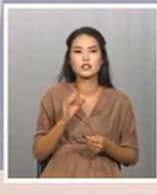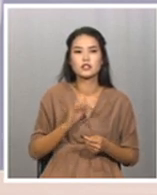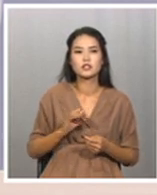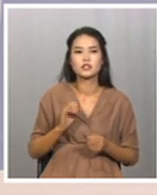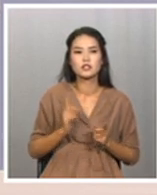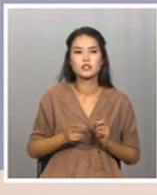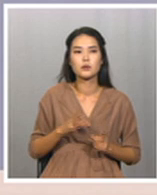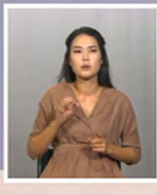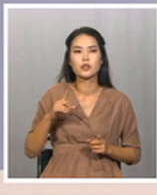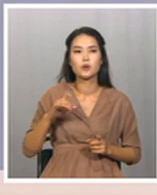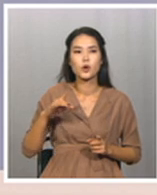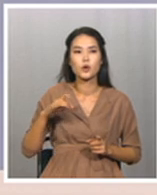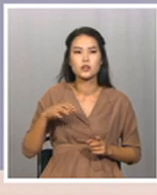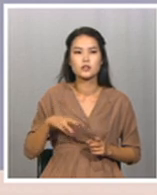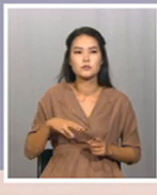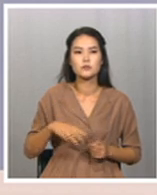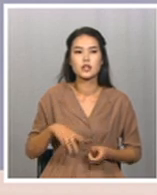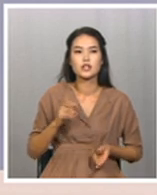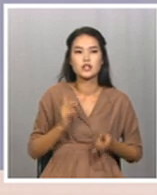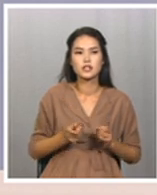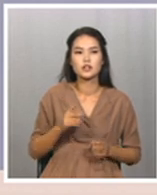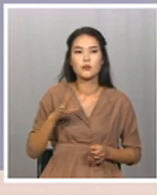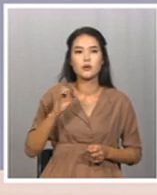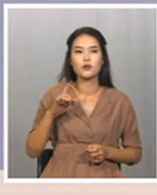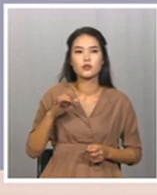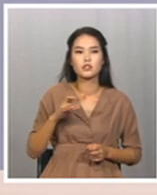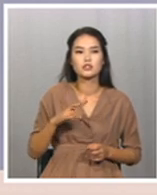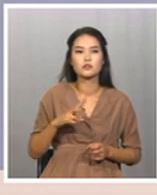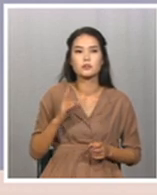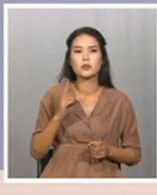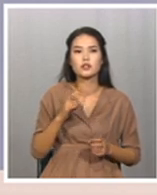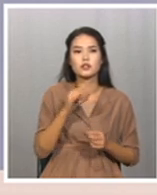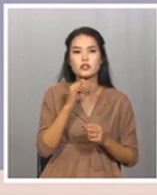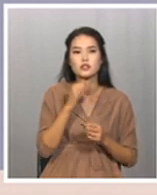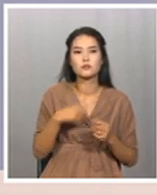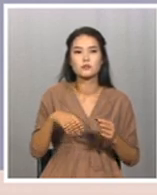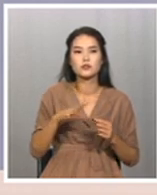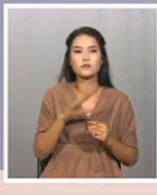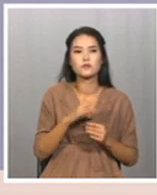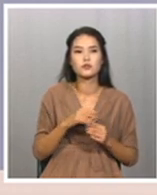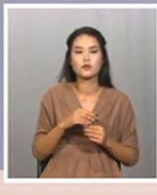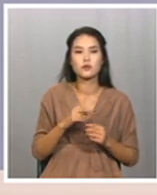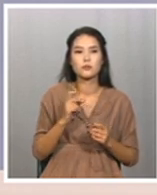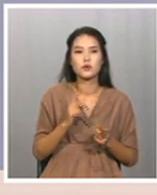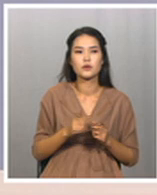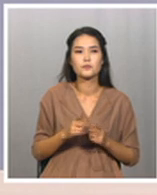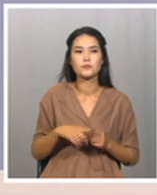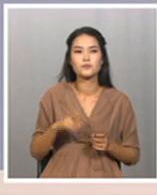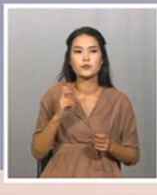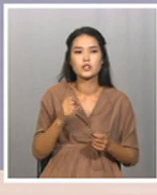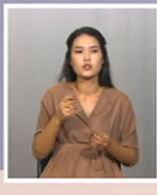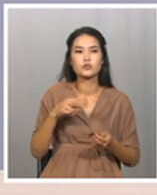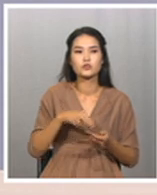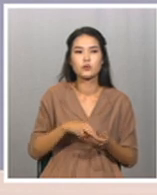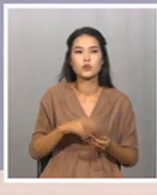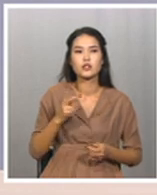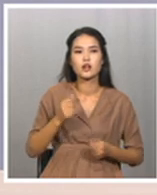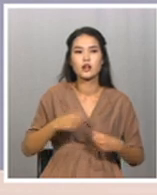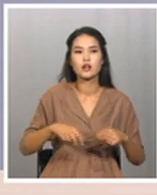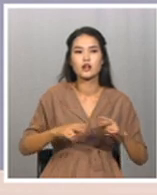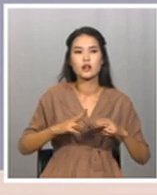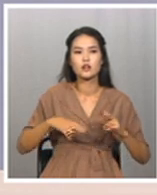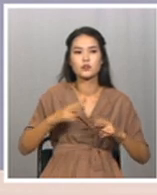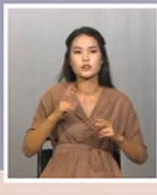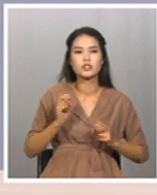истинным патриотизмом? Истинный патриотизм не меряет всех по рангам, не строит карьеру,